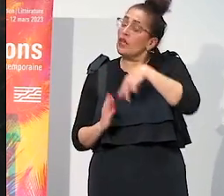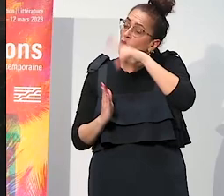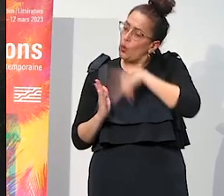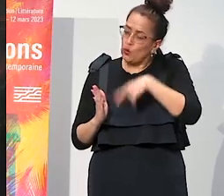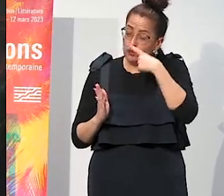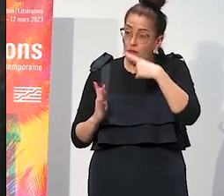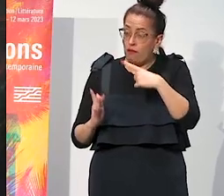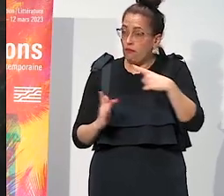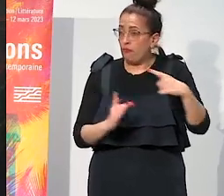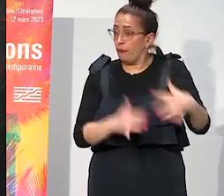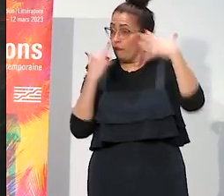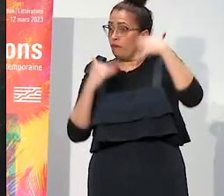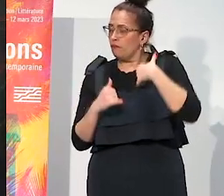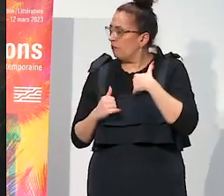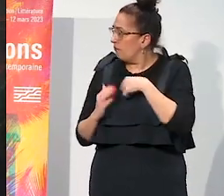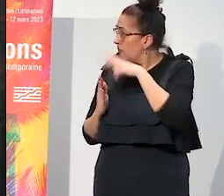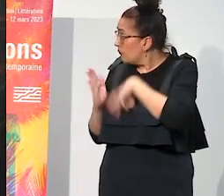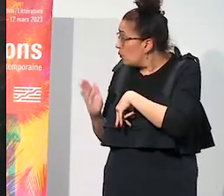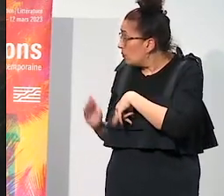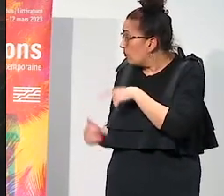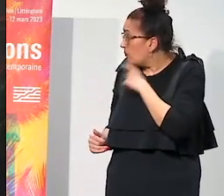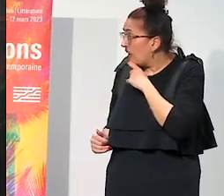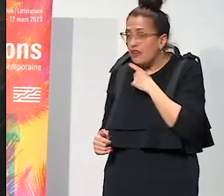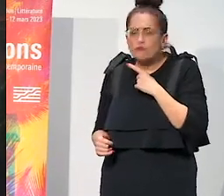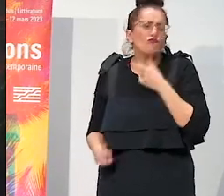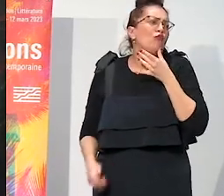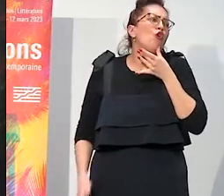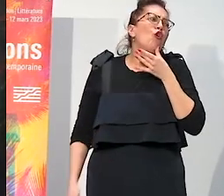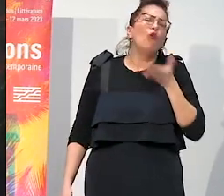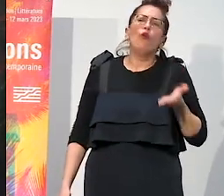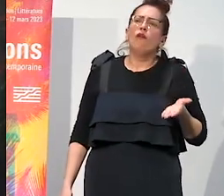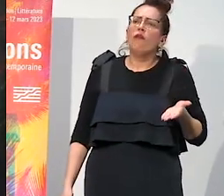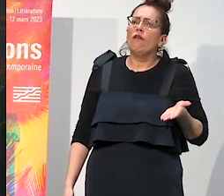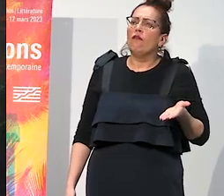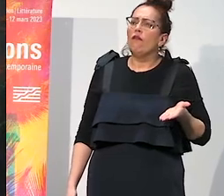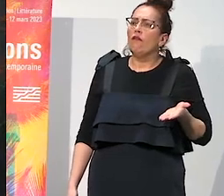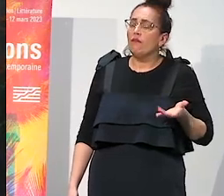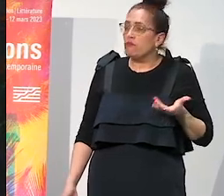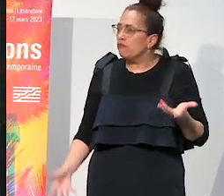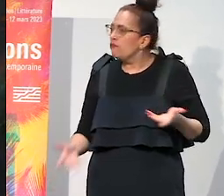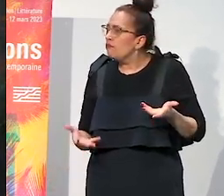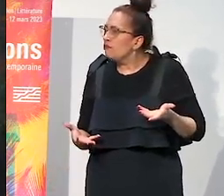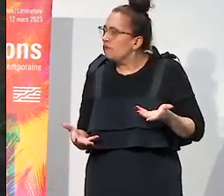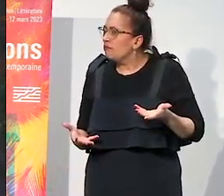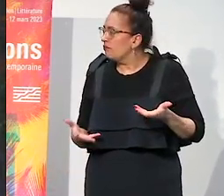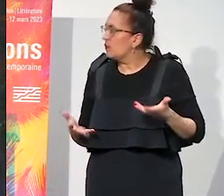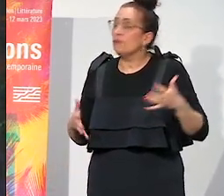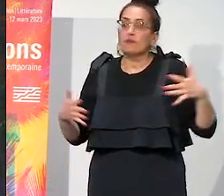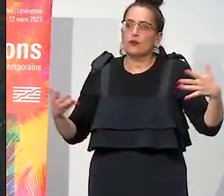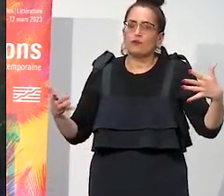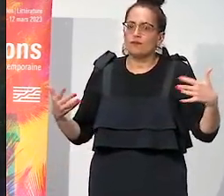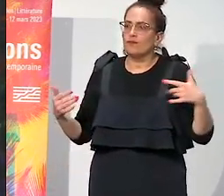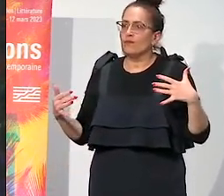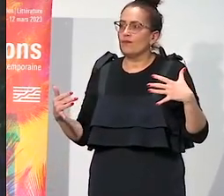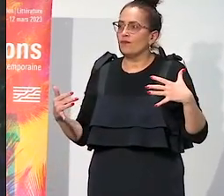ne l'ai pas lu. Je l'ai pas lu celui-là. C'est pas possible. Alors ça, oui. Oui. Il n'est pas... Enfin, vraiment, je vais